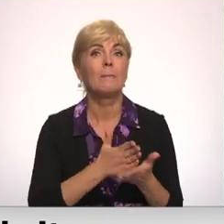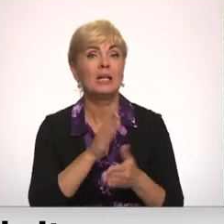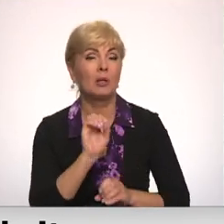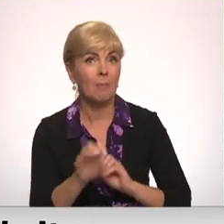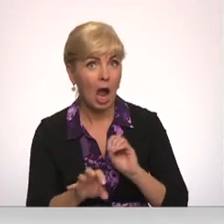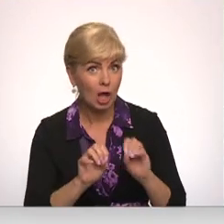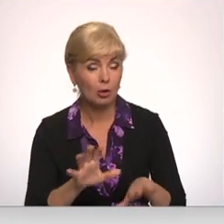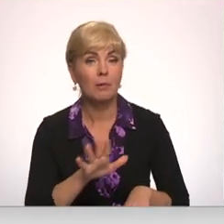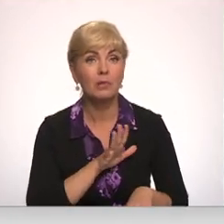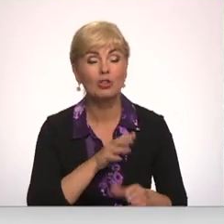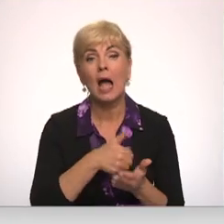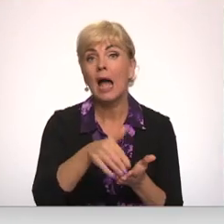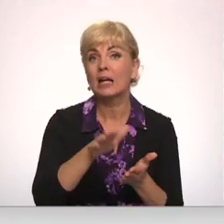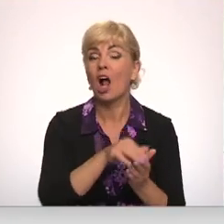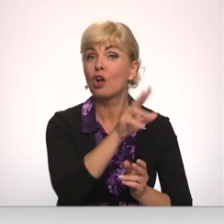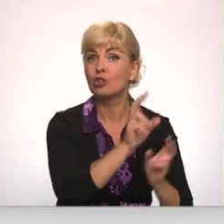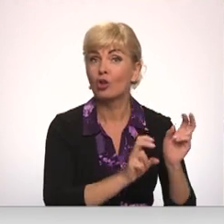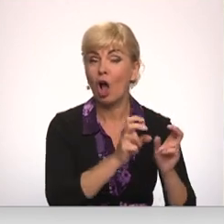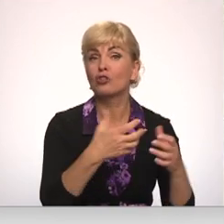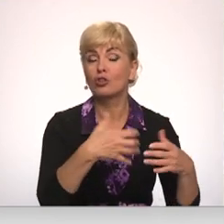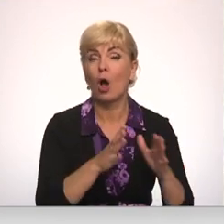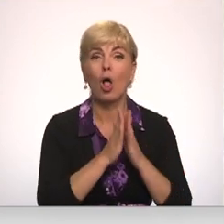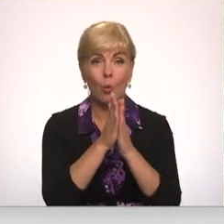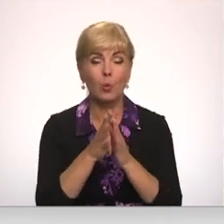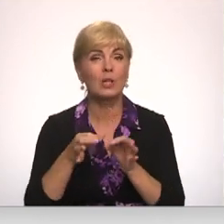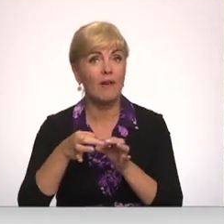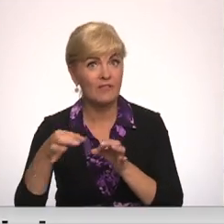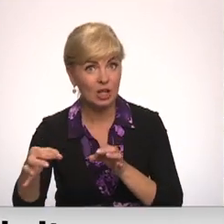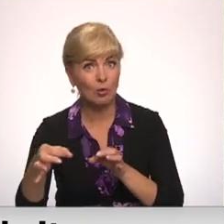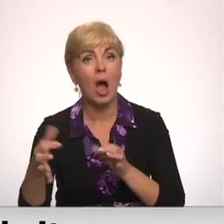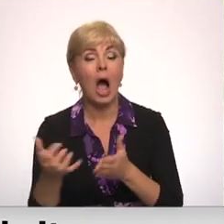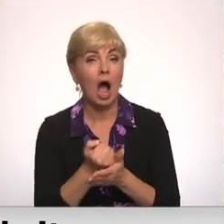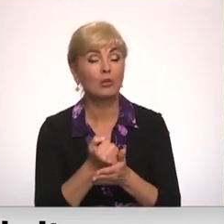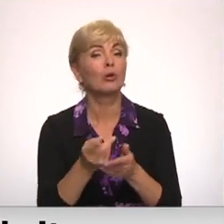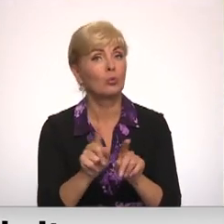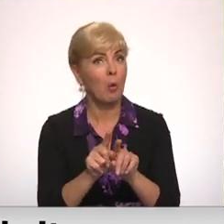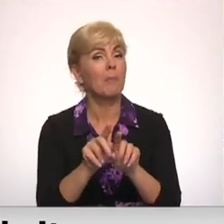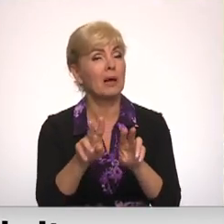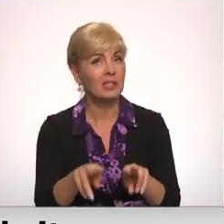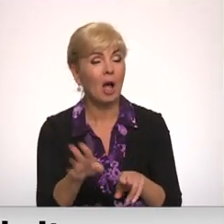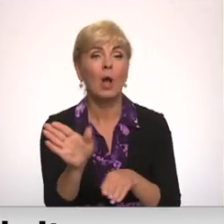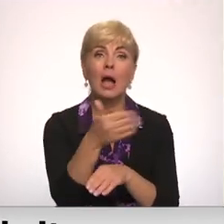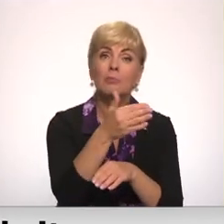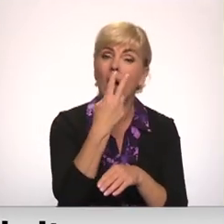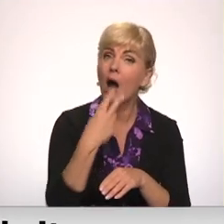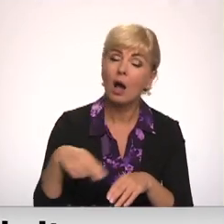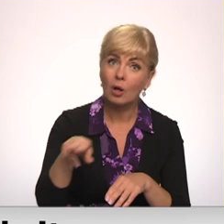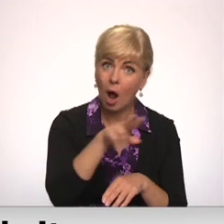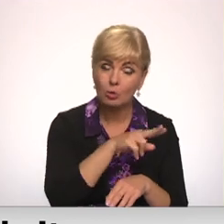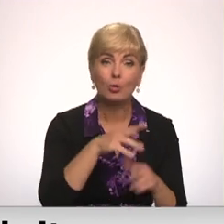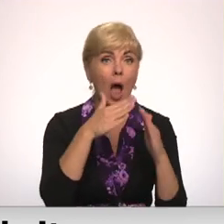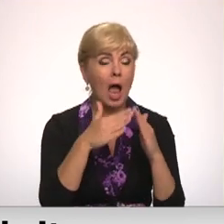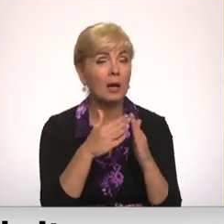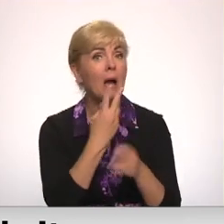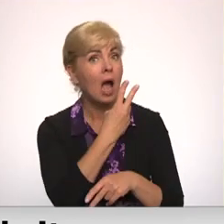atkritumi bijušajā krāsu ražošanas cehā Lūdzes novada Felicianovā atrodami joprojām. Izstaigājot ēku, acīm paveras skats